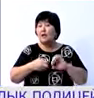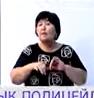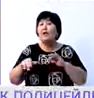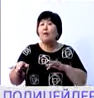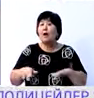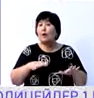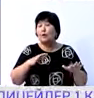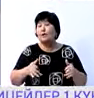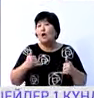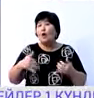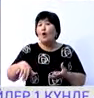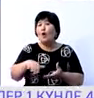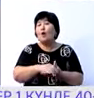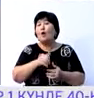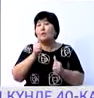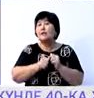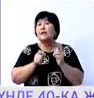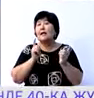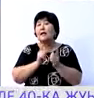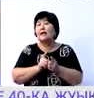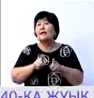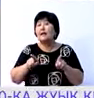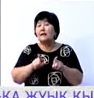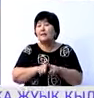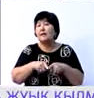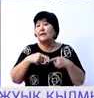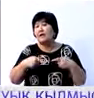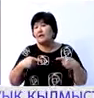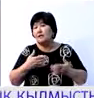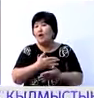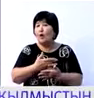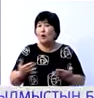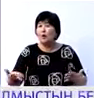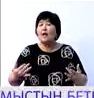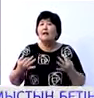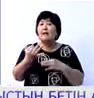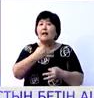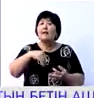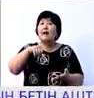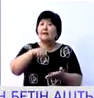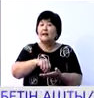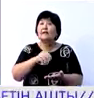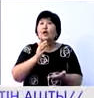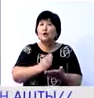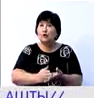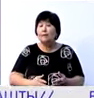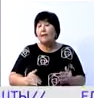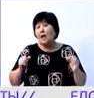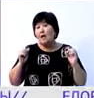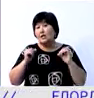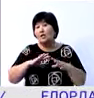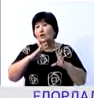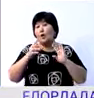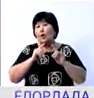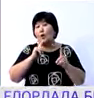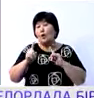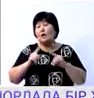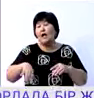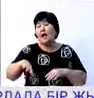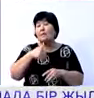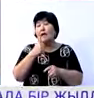қозғалды. Қоғамда жиі кездесетін масылдық әрекеттер көрінісі де талқы таразысына түсті. Жиынды қорытындылаған аймақ